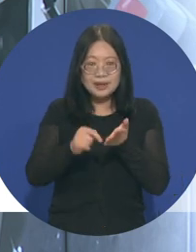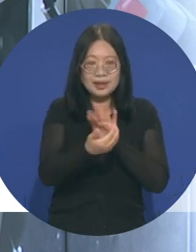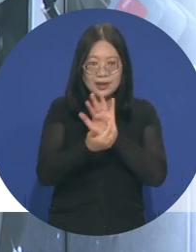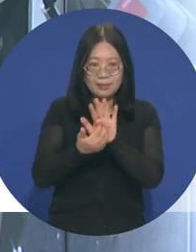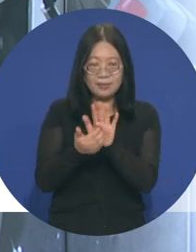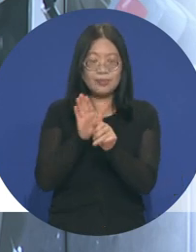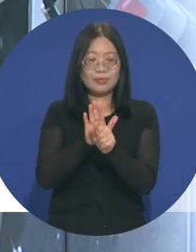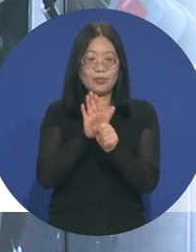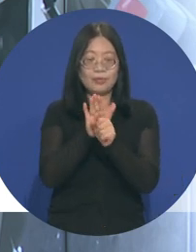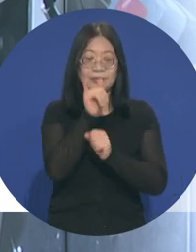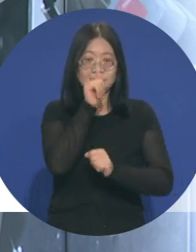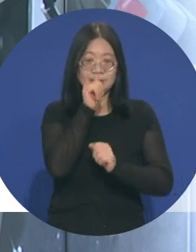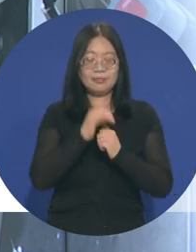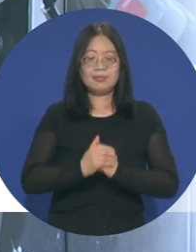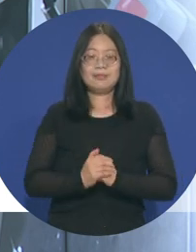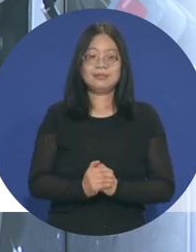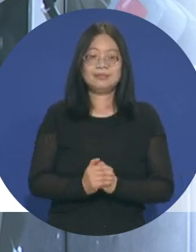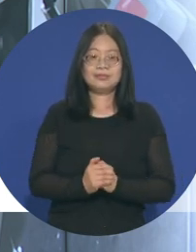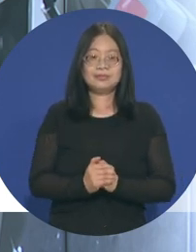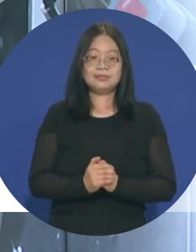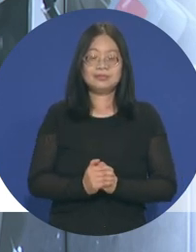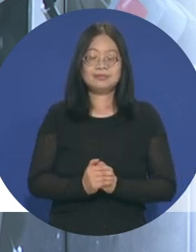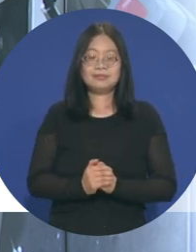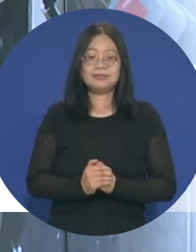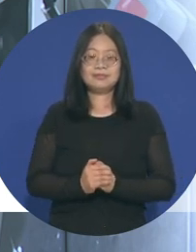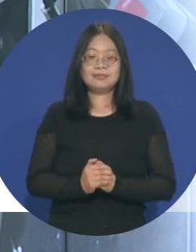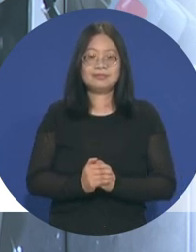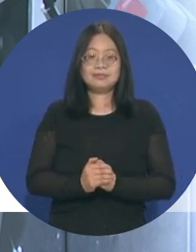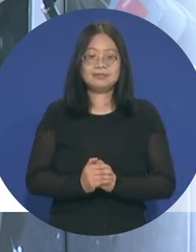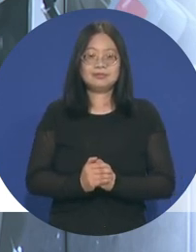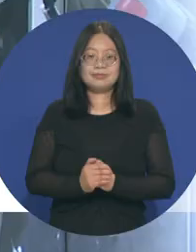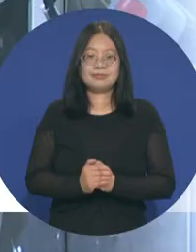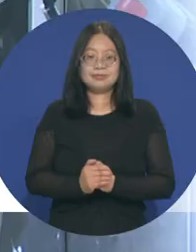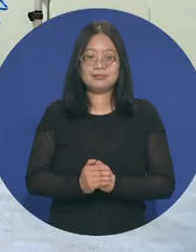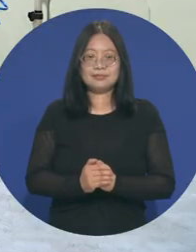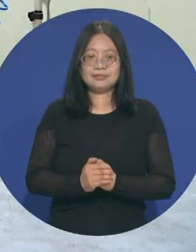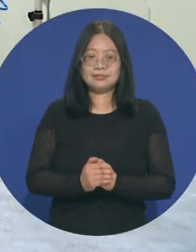것으로 기대됩니다. 자세한 규모와 지원 내용 정리해봤습니다.